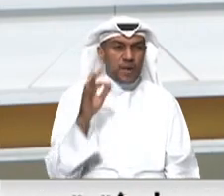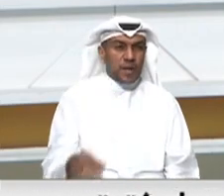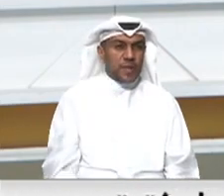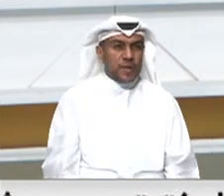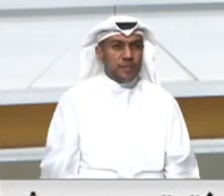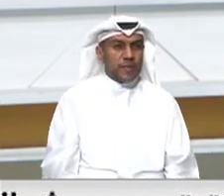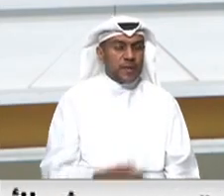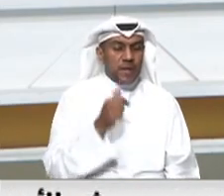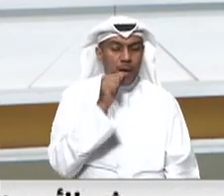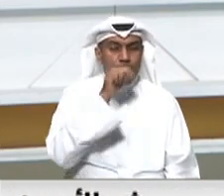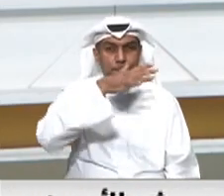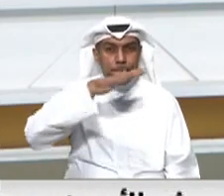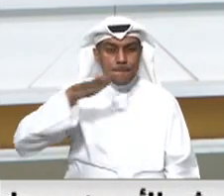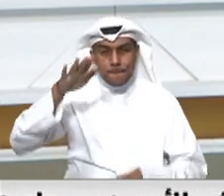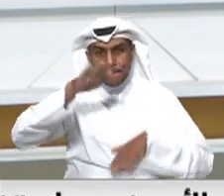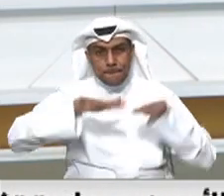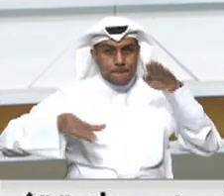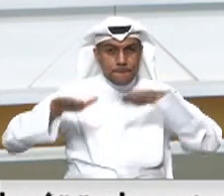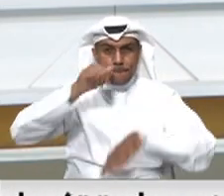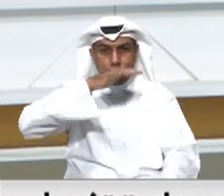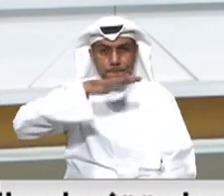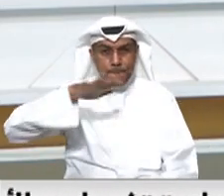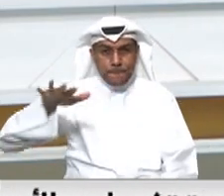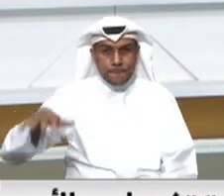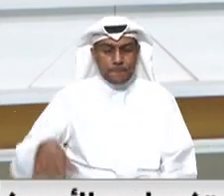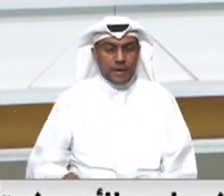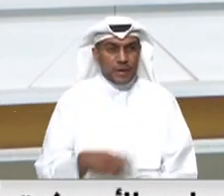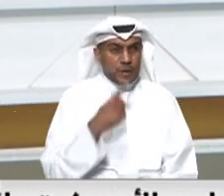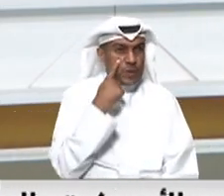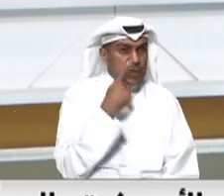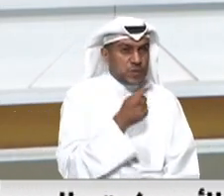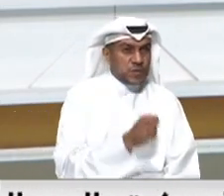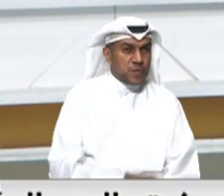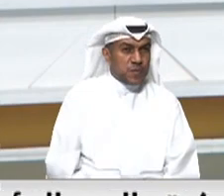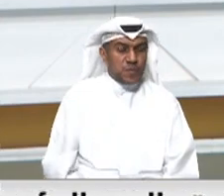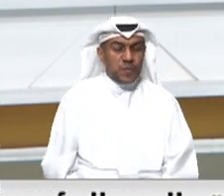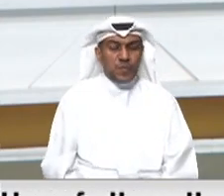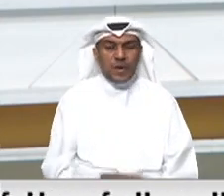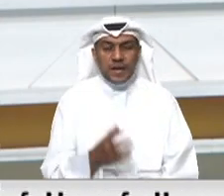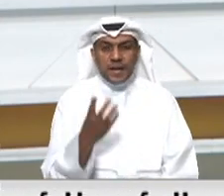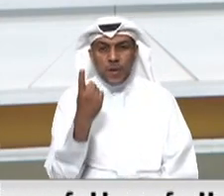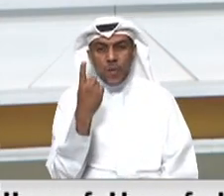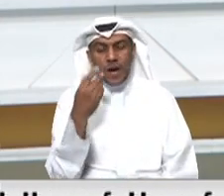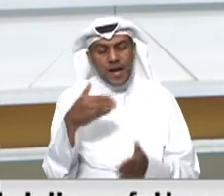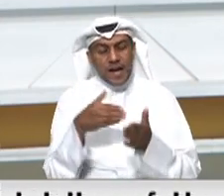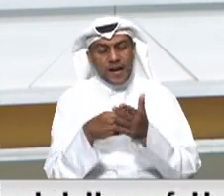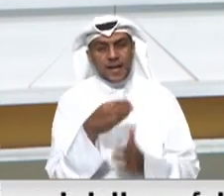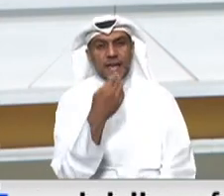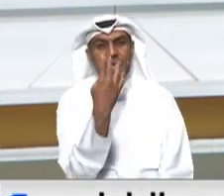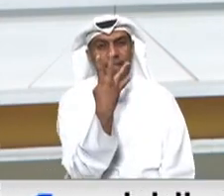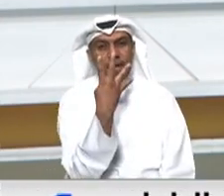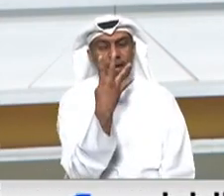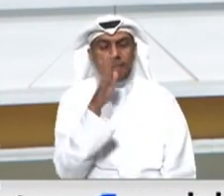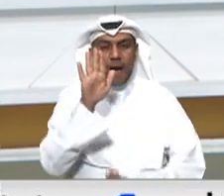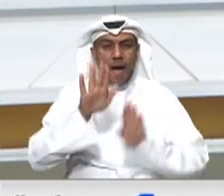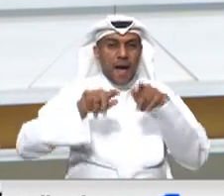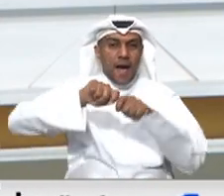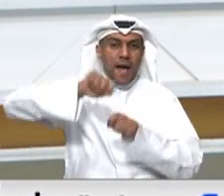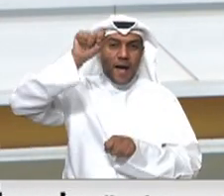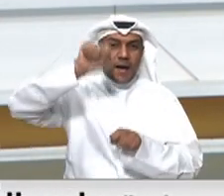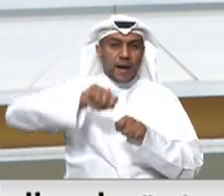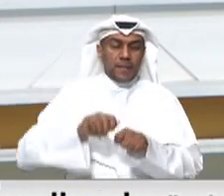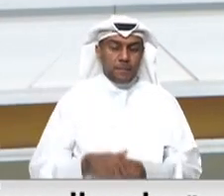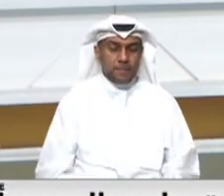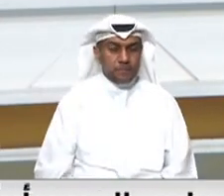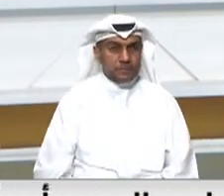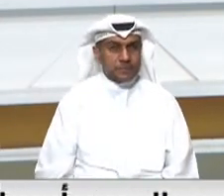في الساعة. حالة البحر إن شاء الله خلال 24 ساعة القادمة خفيف إلى معتدل الموج، وارتفاع الموج من 1 إلى 4